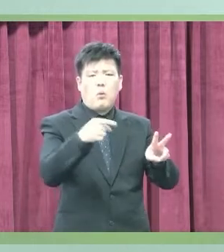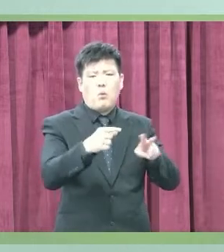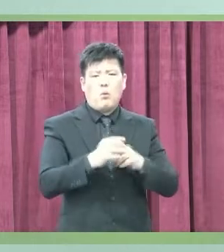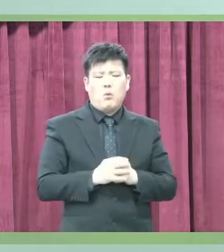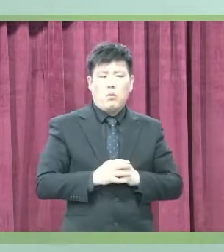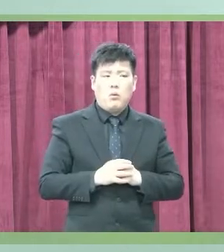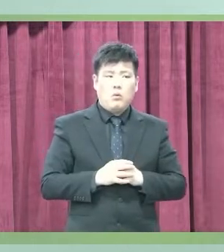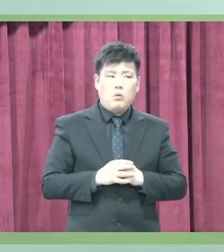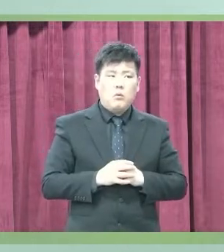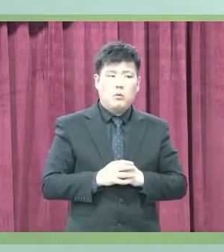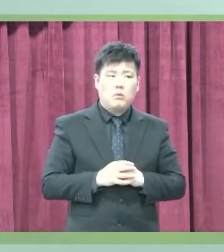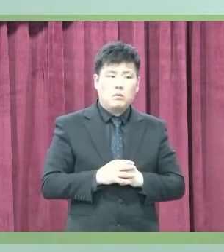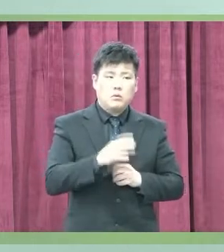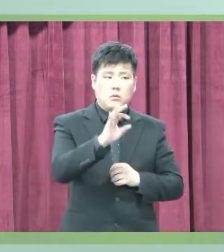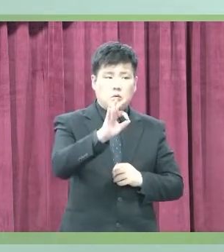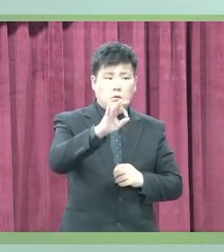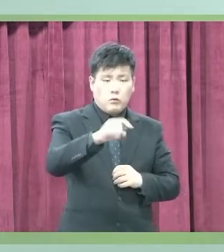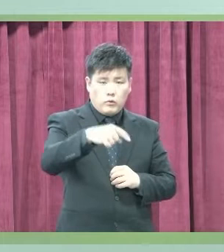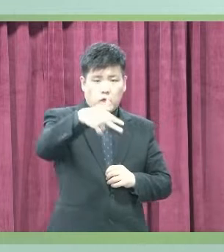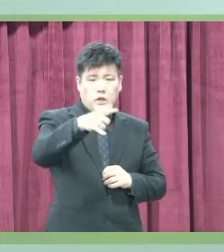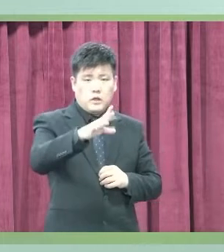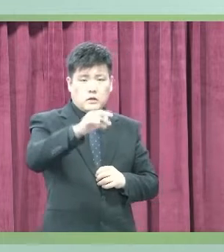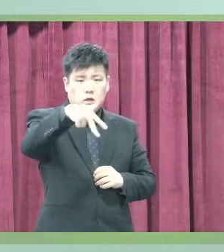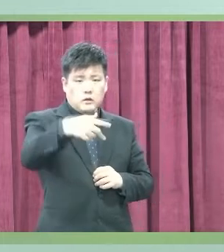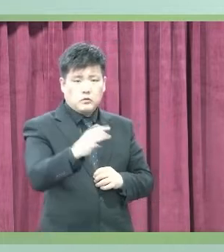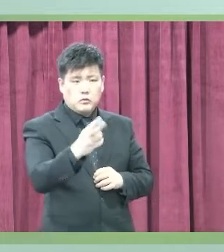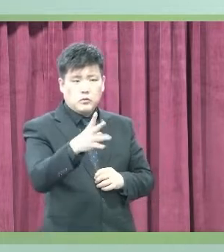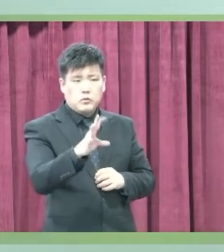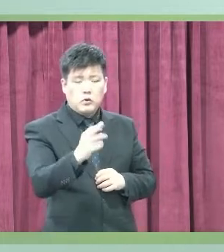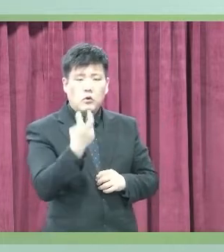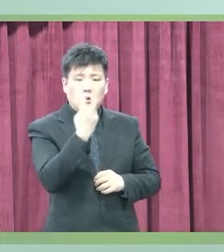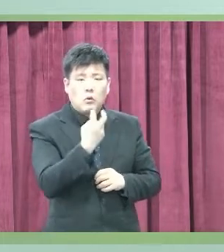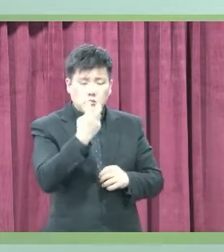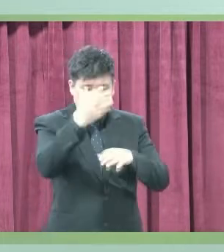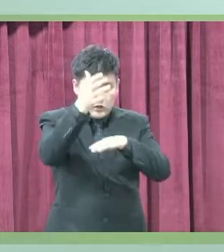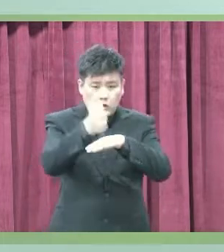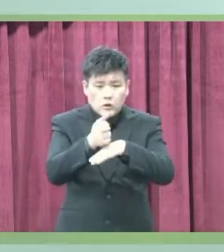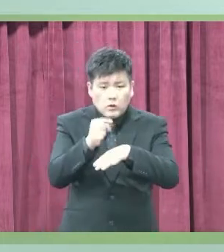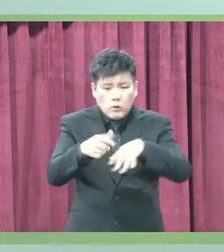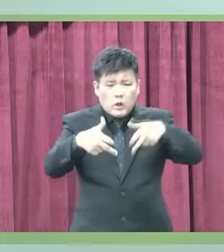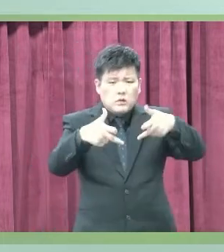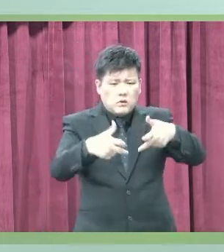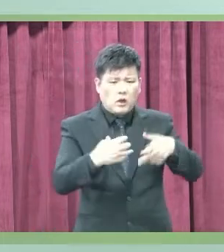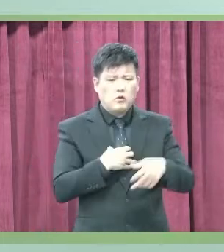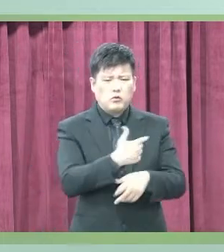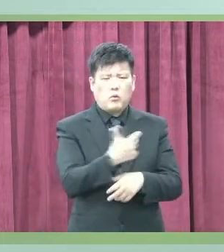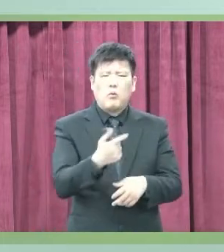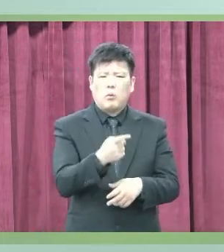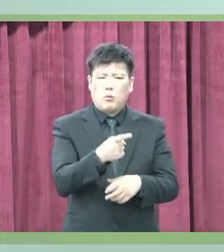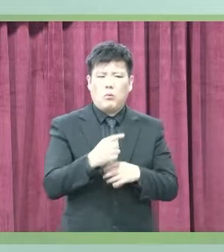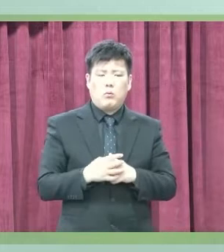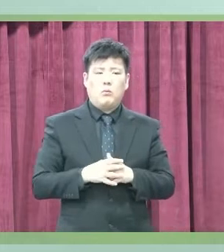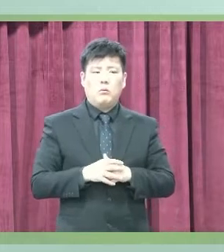위장 조형 검사 결과 장애인이 비장애인보다 위암 의심과 양성 위궤양에서 조금 더 높은 비율을 보이고